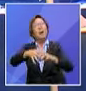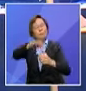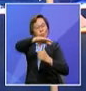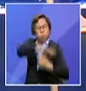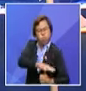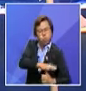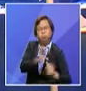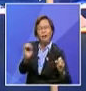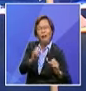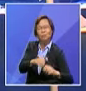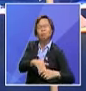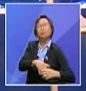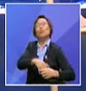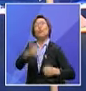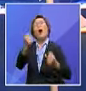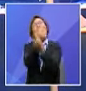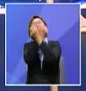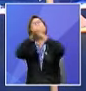cengkaman penjajah.